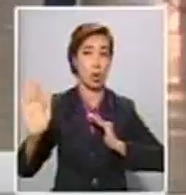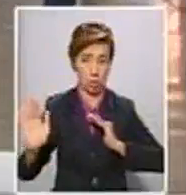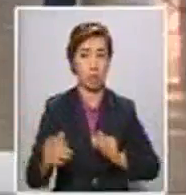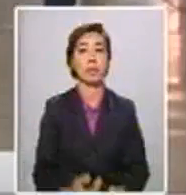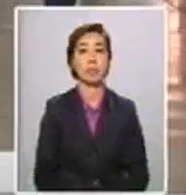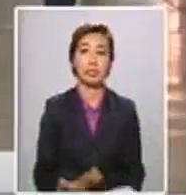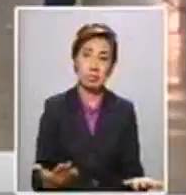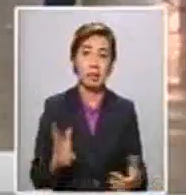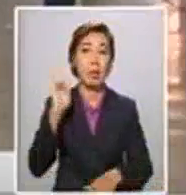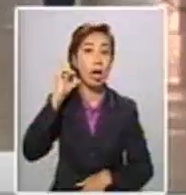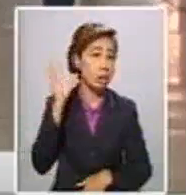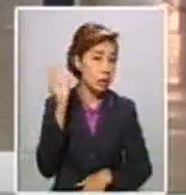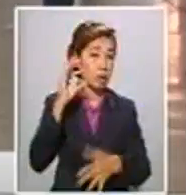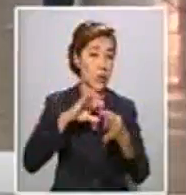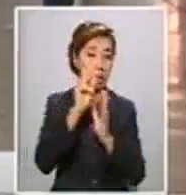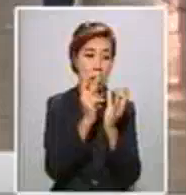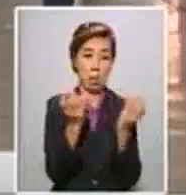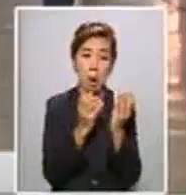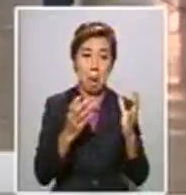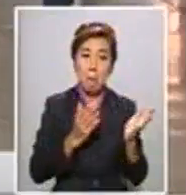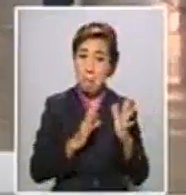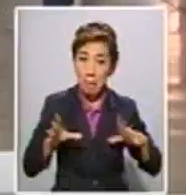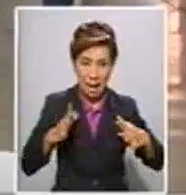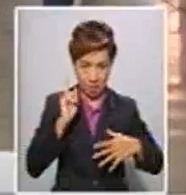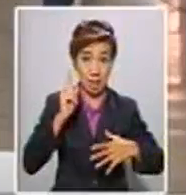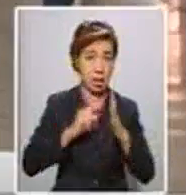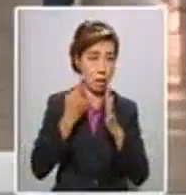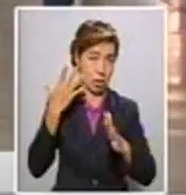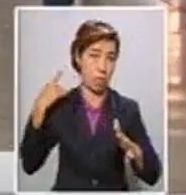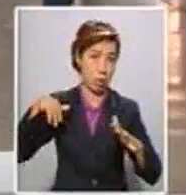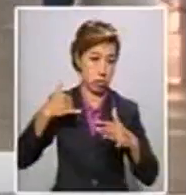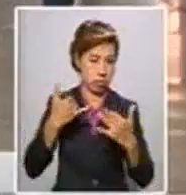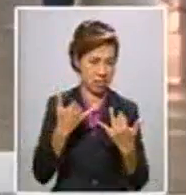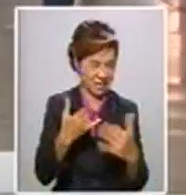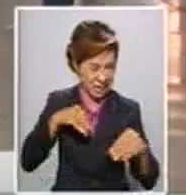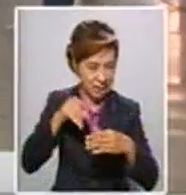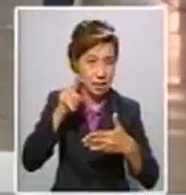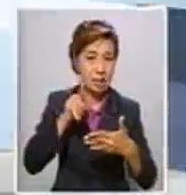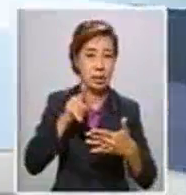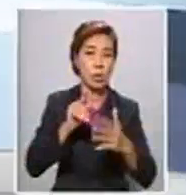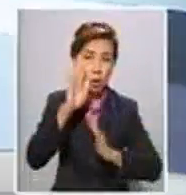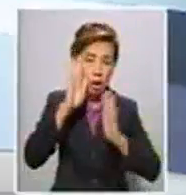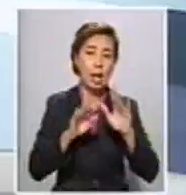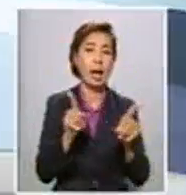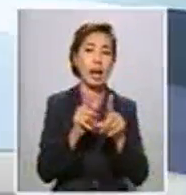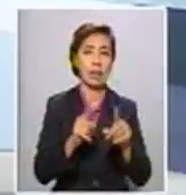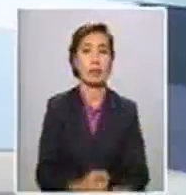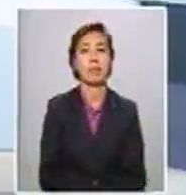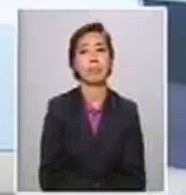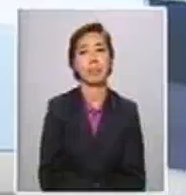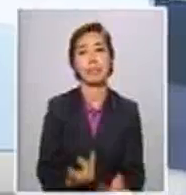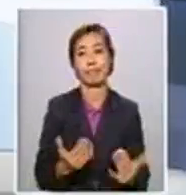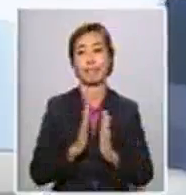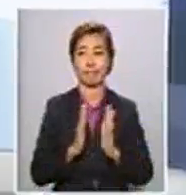แม้ว่ากระแสเรื่องของการคว่ำร่างนั้นจะมีมาตั้งแต่เมื่อวานนี้จนถึงเมื่อเช้าจนถึงนาทีล่าสุดก่อนที่จะมีการลงมติครับ ครับครับเอาละครับข